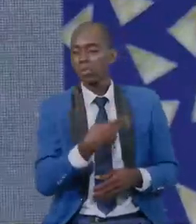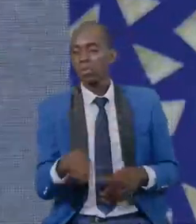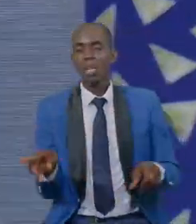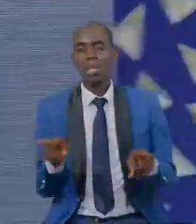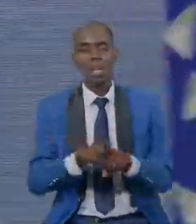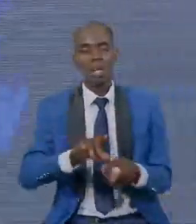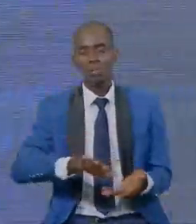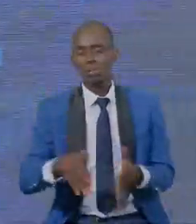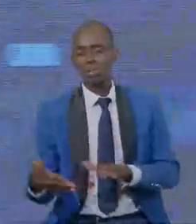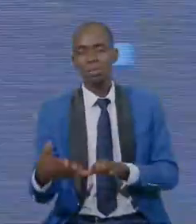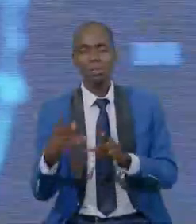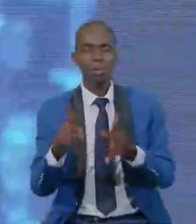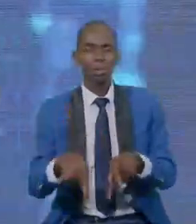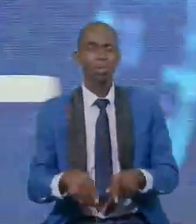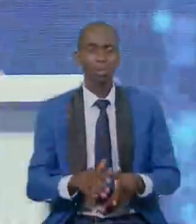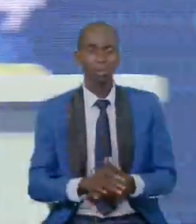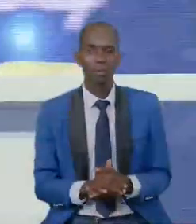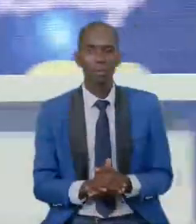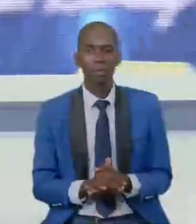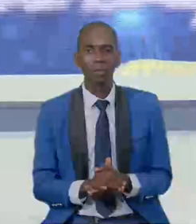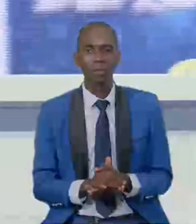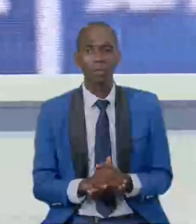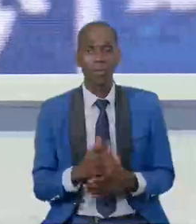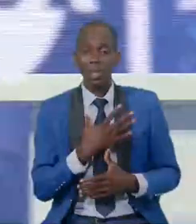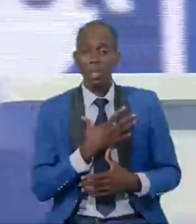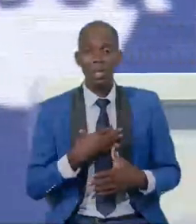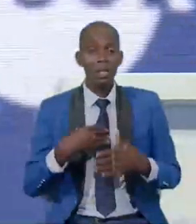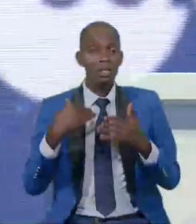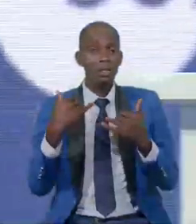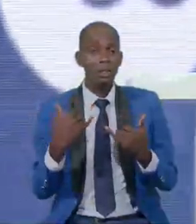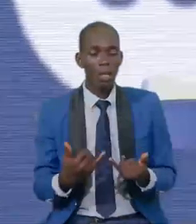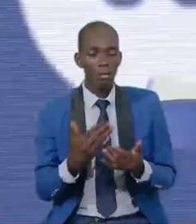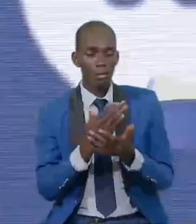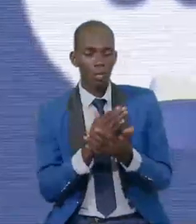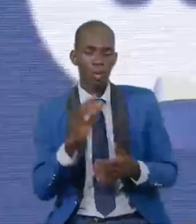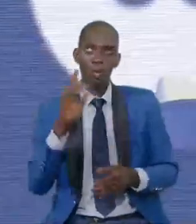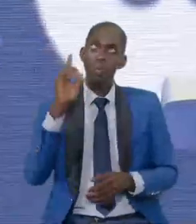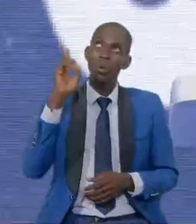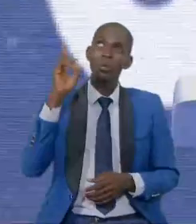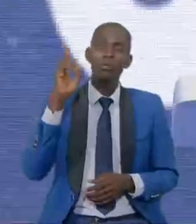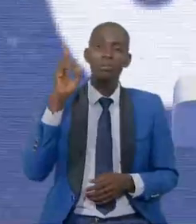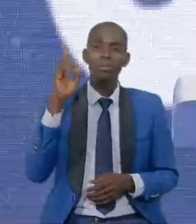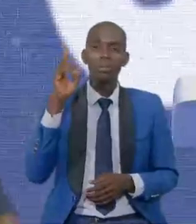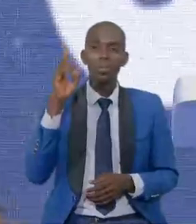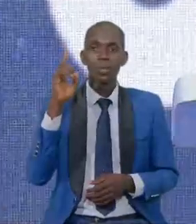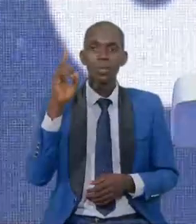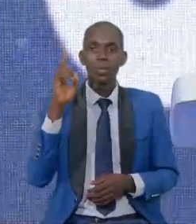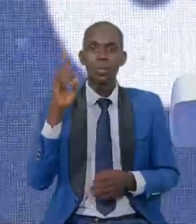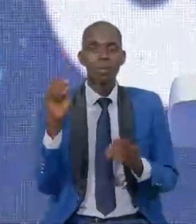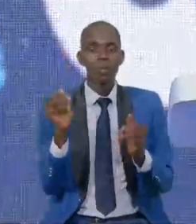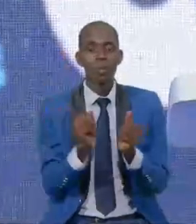Notre vie serait détruite comme un cadavre. Mais quelqu'un